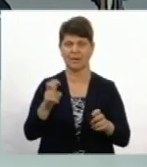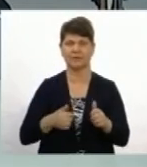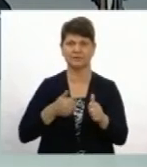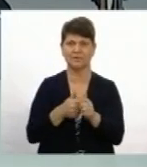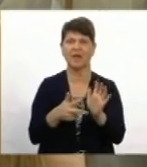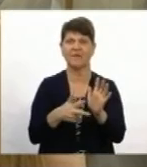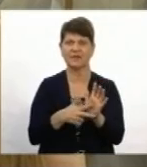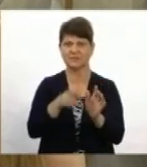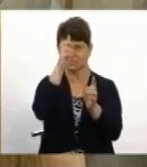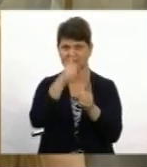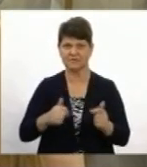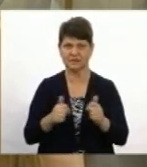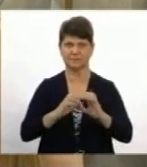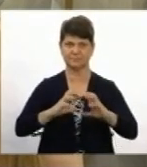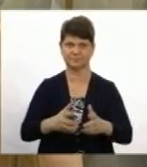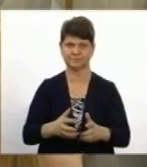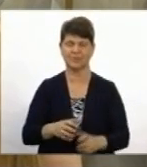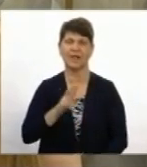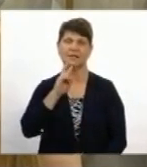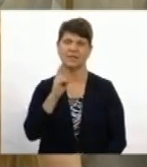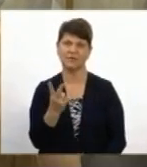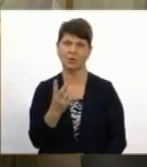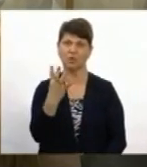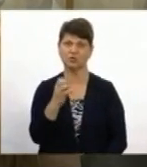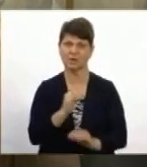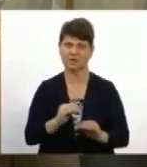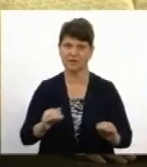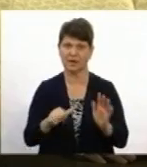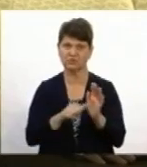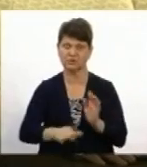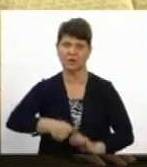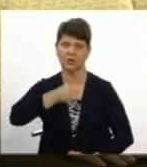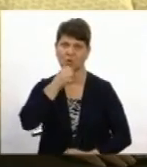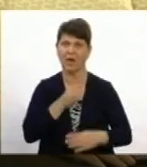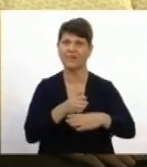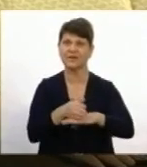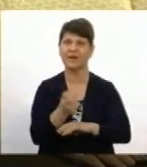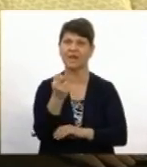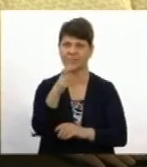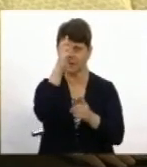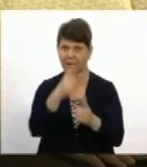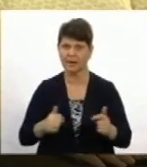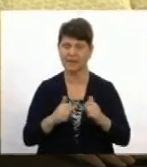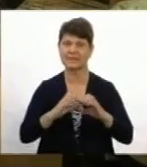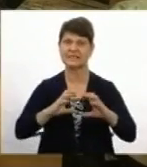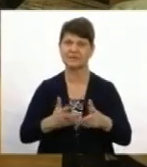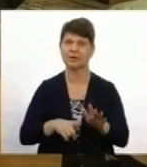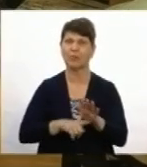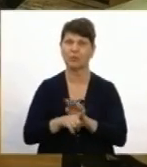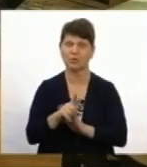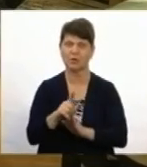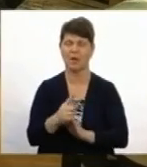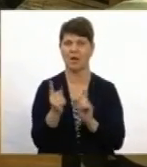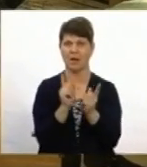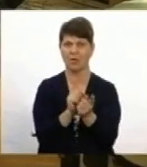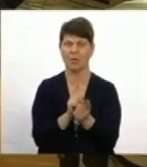світу. За 2 роки 400 дітей та 60 дорослих відвідали 12 країн світу. Починаючи з